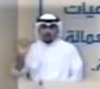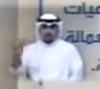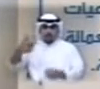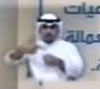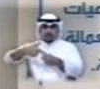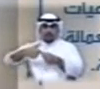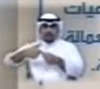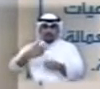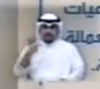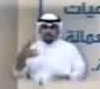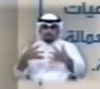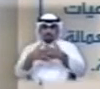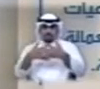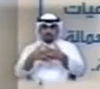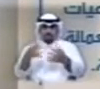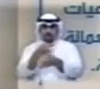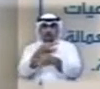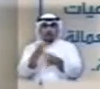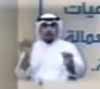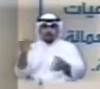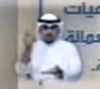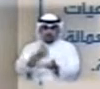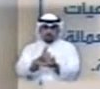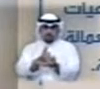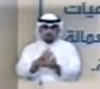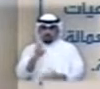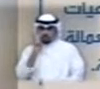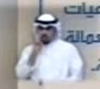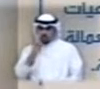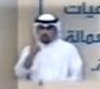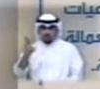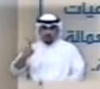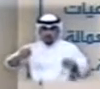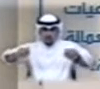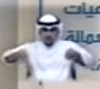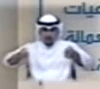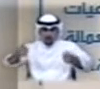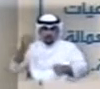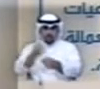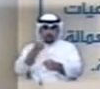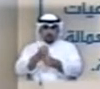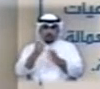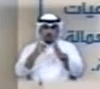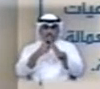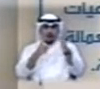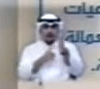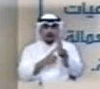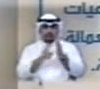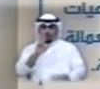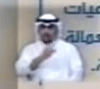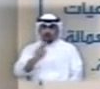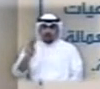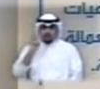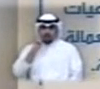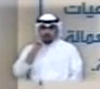مؤسسة البترول الكويتية على مختلف الأصعدة للتعامل مع تداعيات الإضراب، سواء على الصعيد القانوني أو في مجال